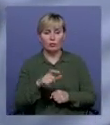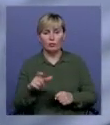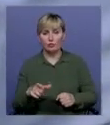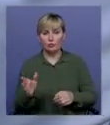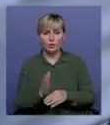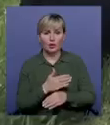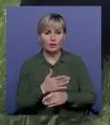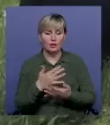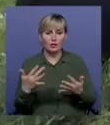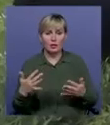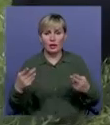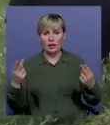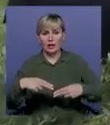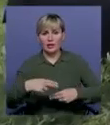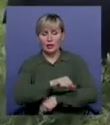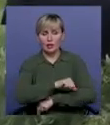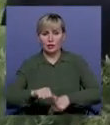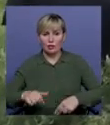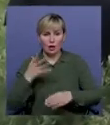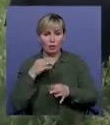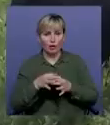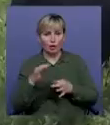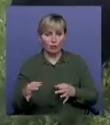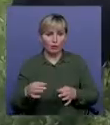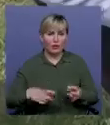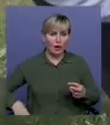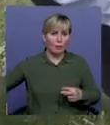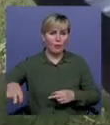пресекают попытки пересечь границу Алматинской области в обход